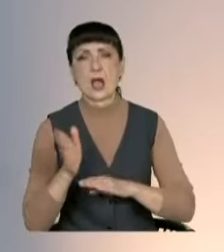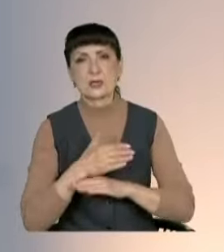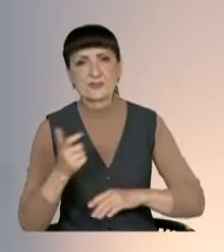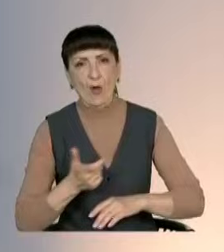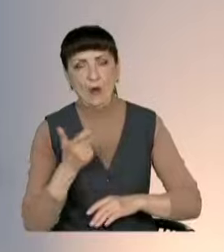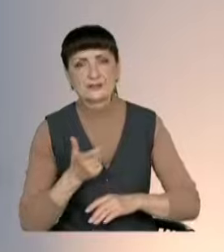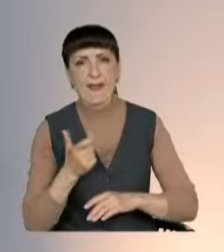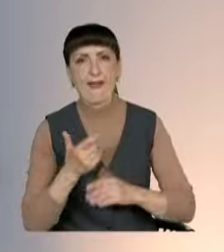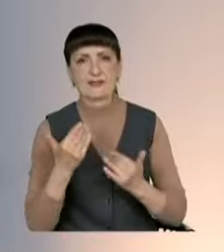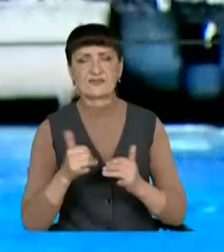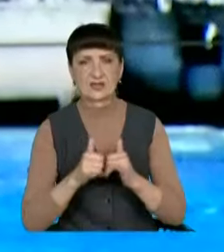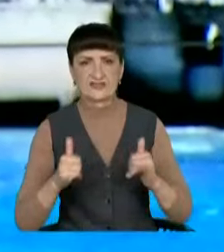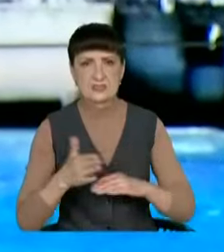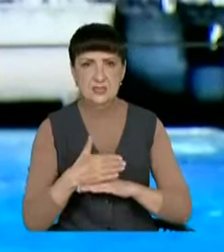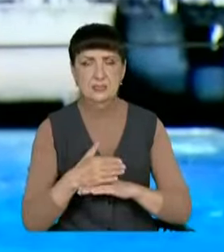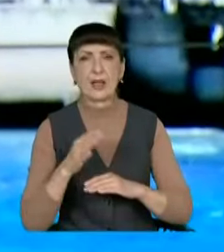хозяйства, для